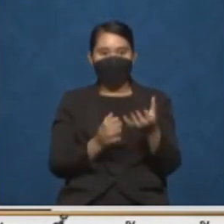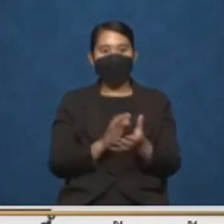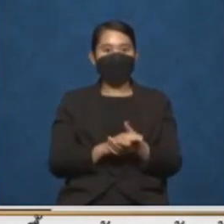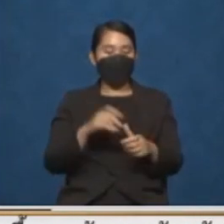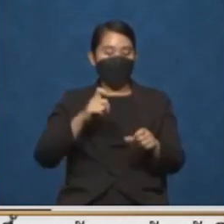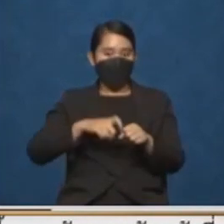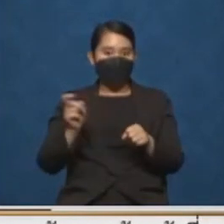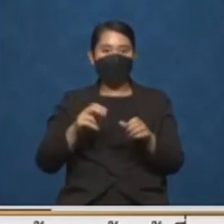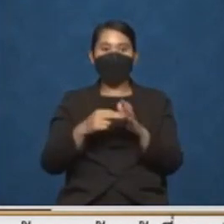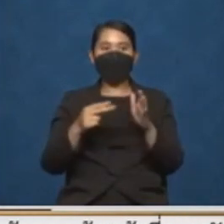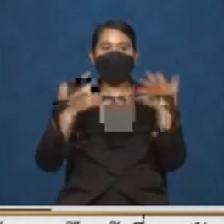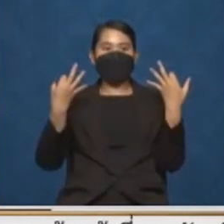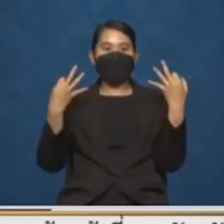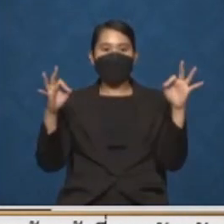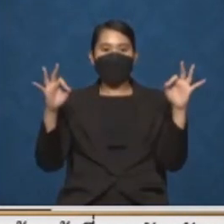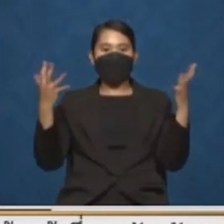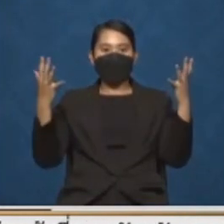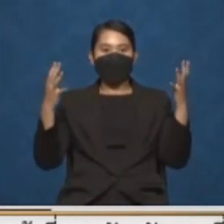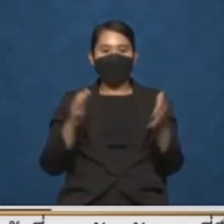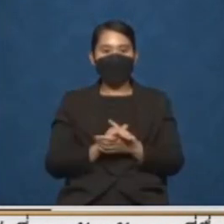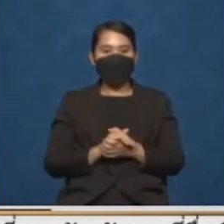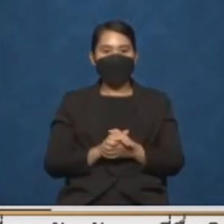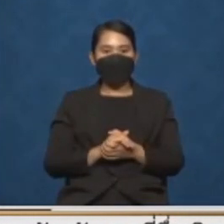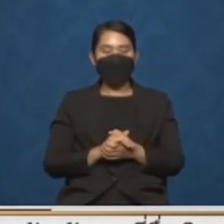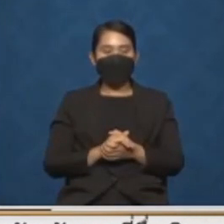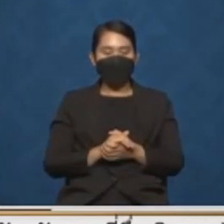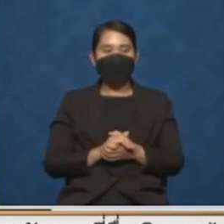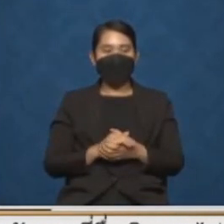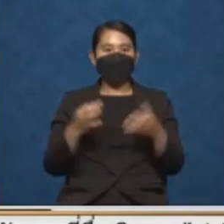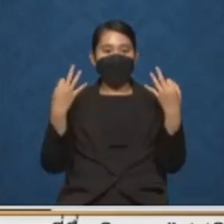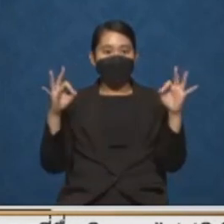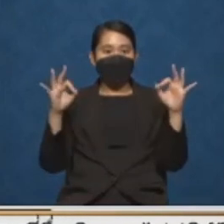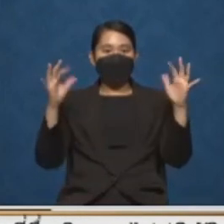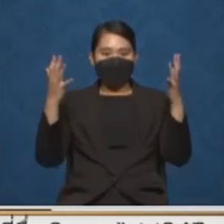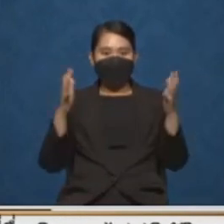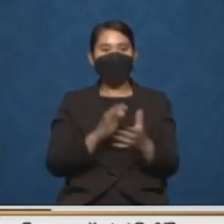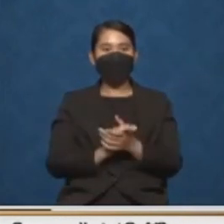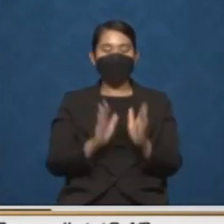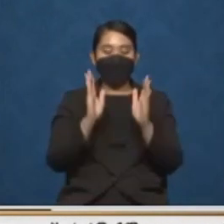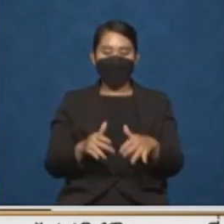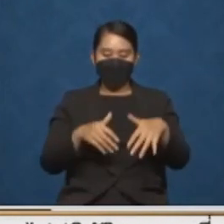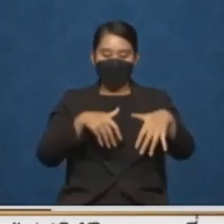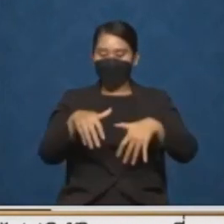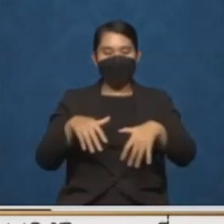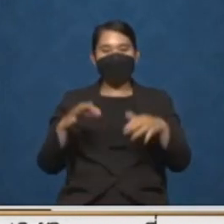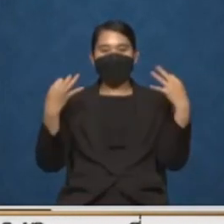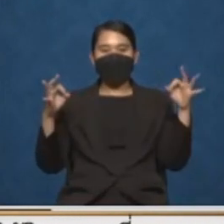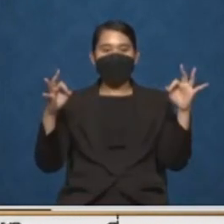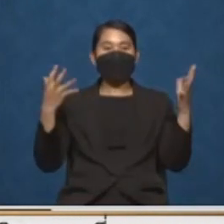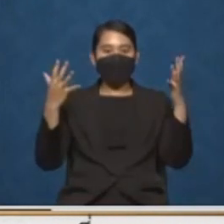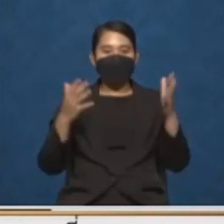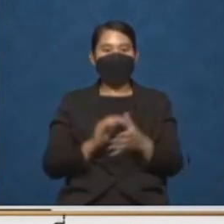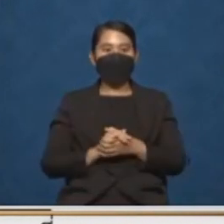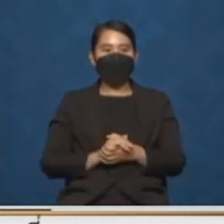บจะไม่มีอสระเซรีภาพในการบริหารจัดการนำเนินการโยประชาชนเพื่ประชาชนเลย ท่